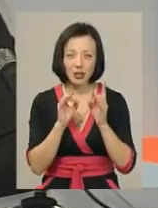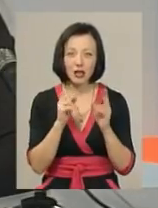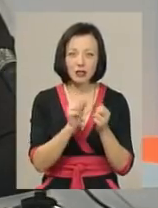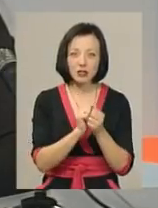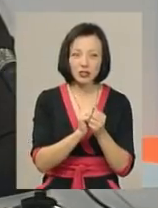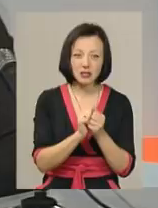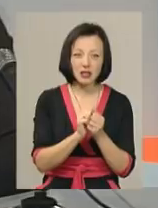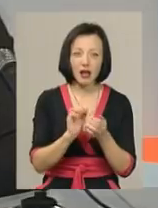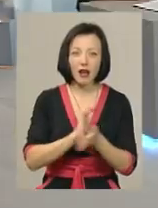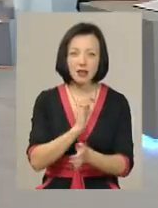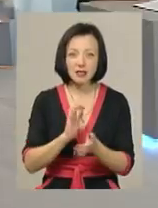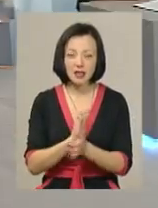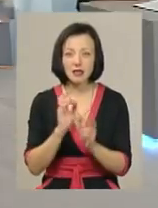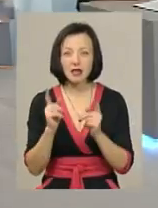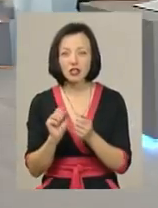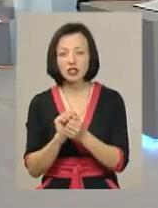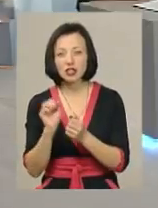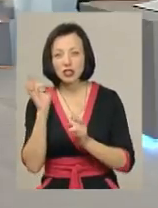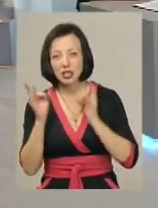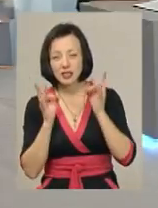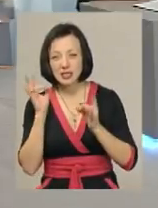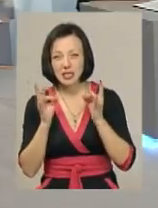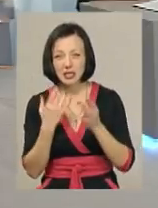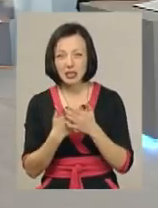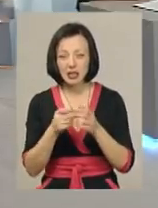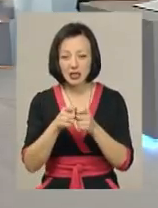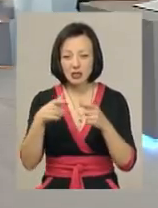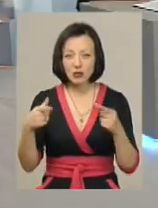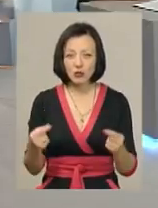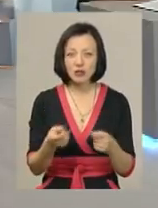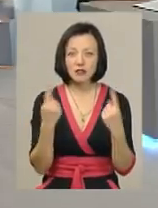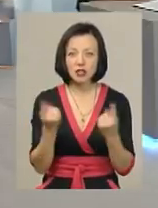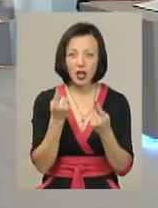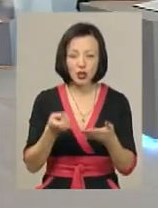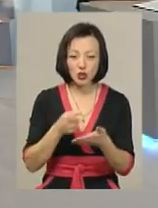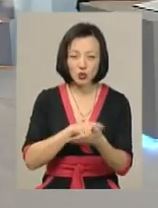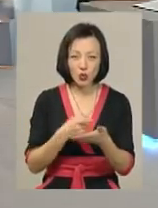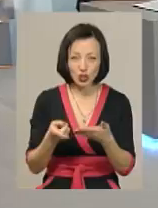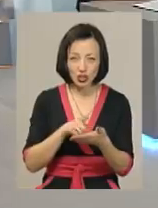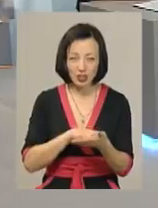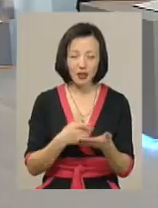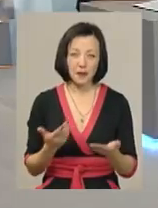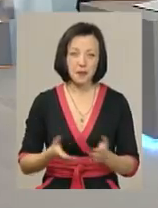як шелистить газета як шелистить листочок звичайний із зошита